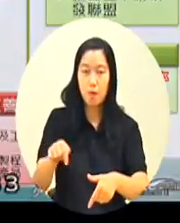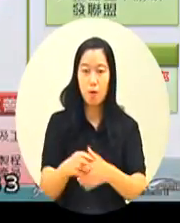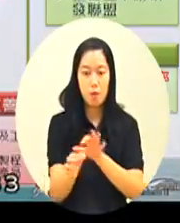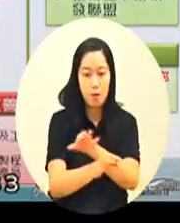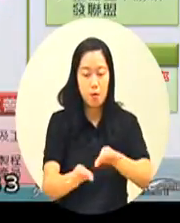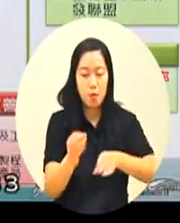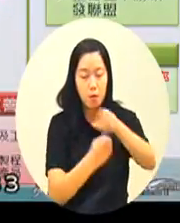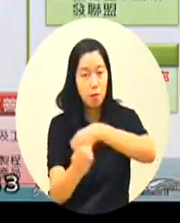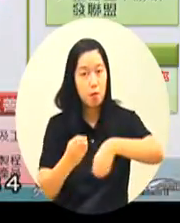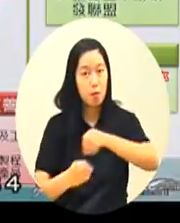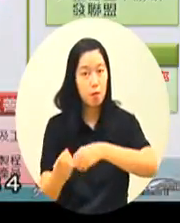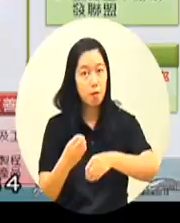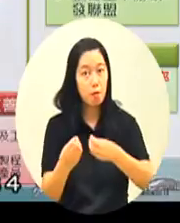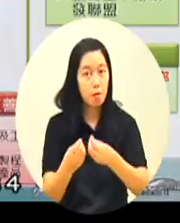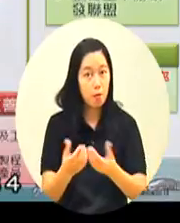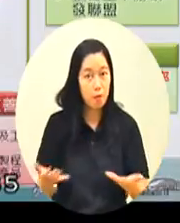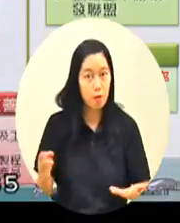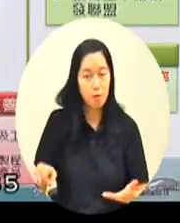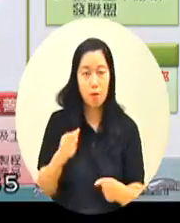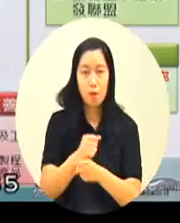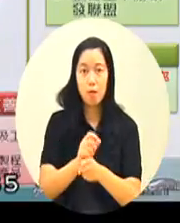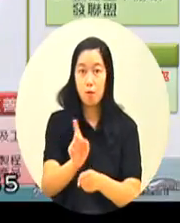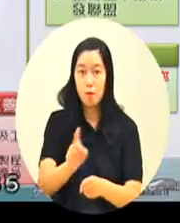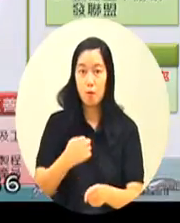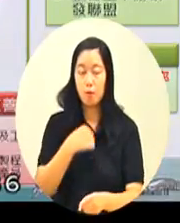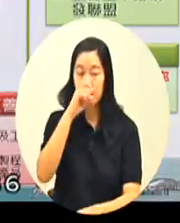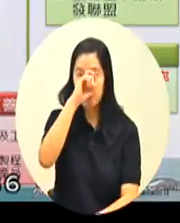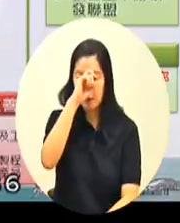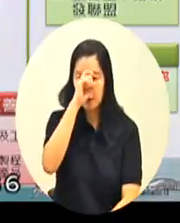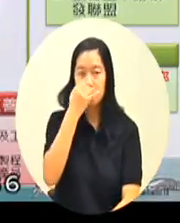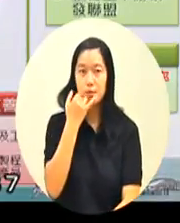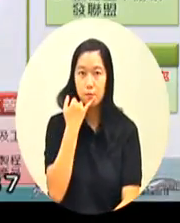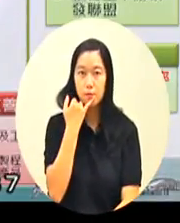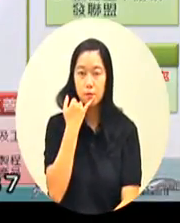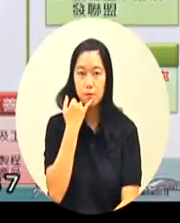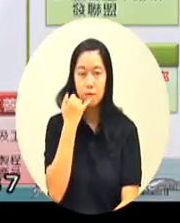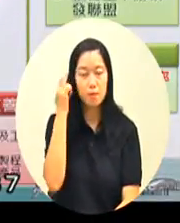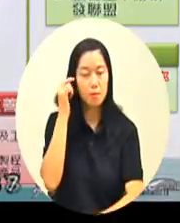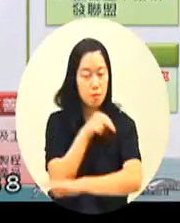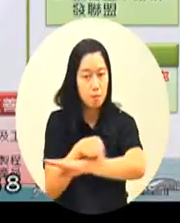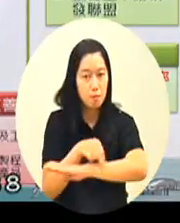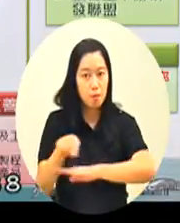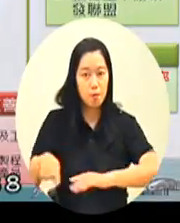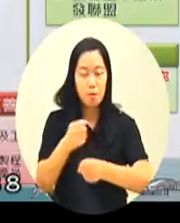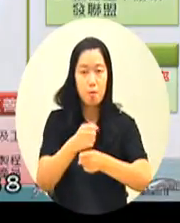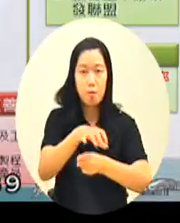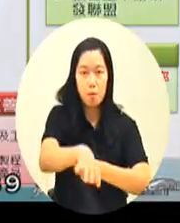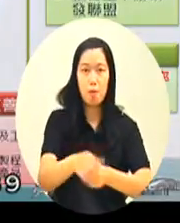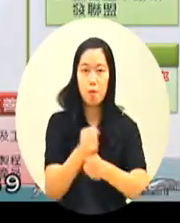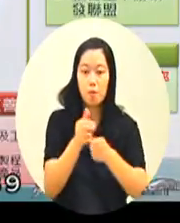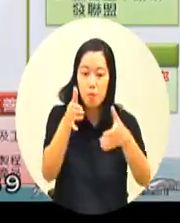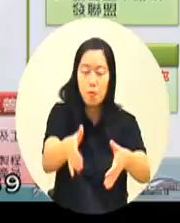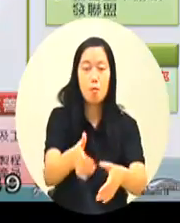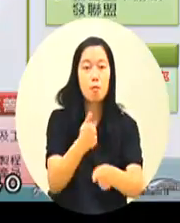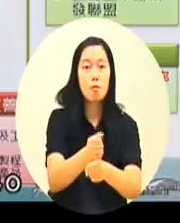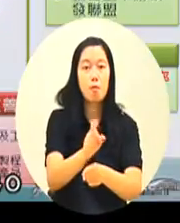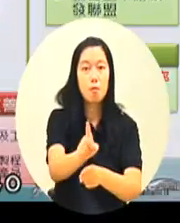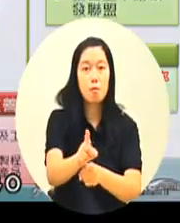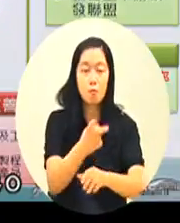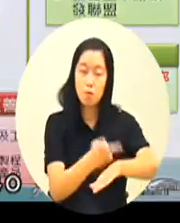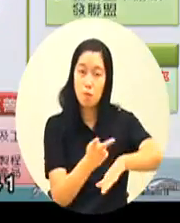向上面，我们一个很重要的工作就是希望能够去打造一个平台，这个平台是做技术辅导以